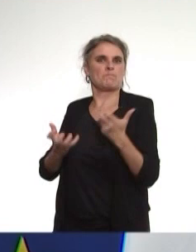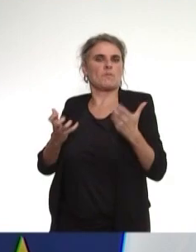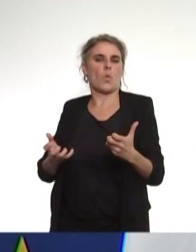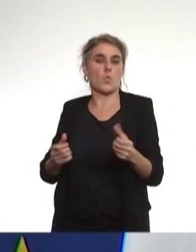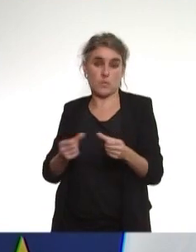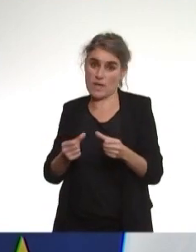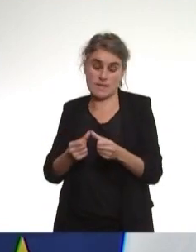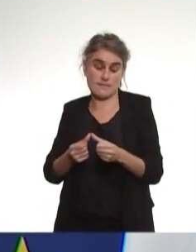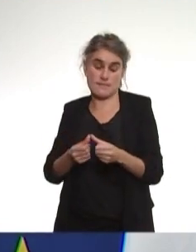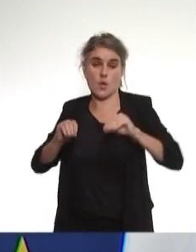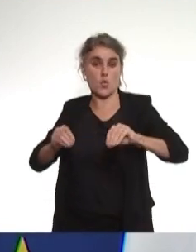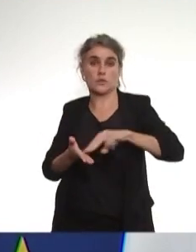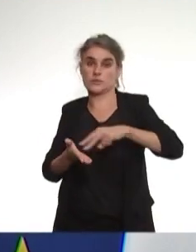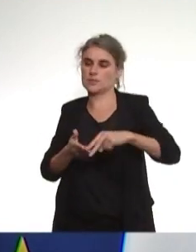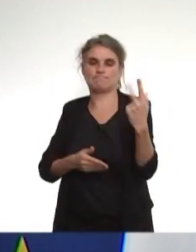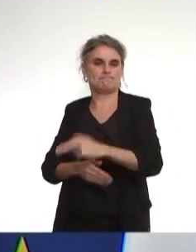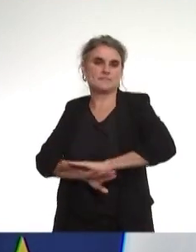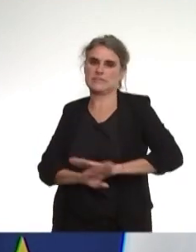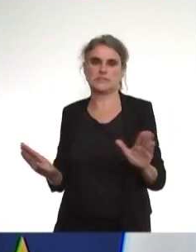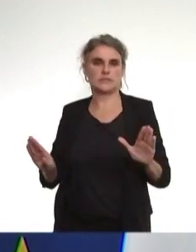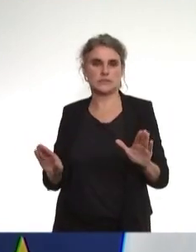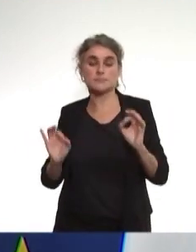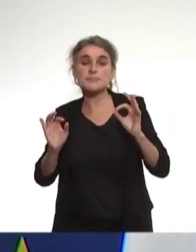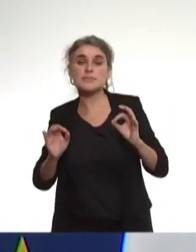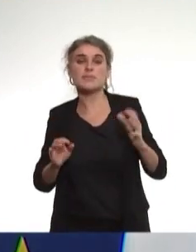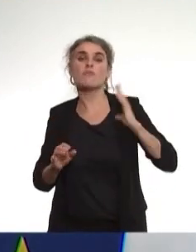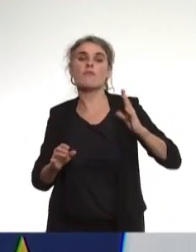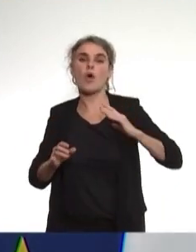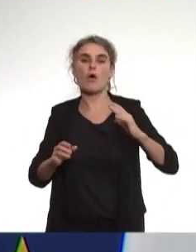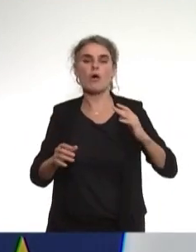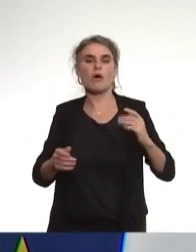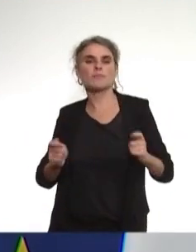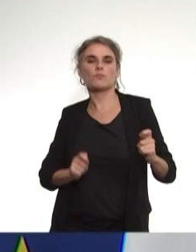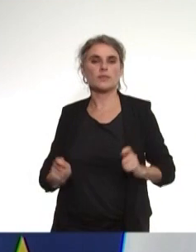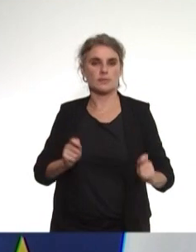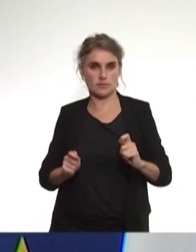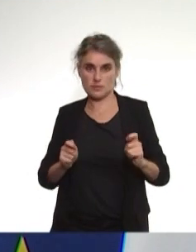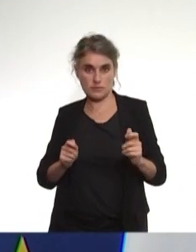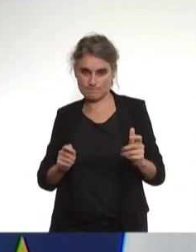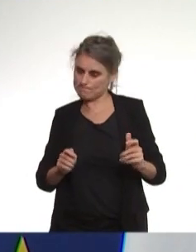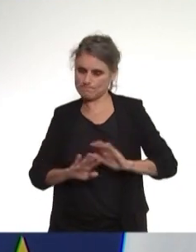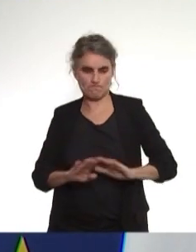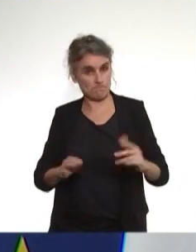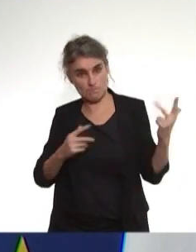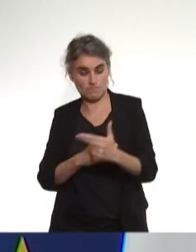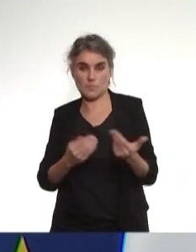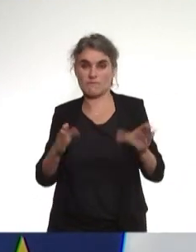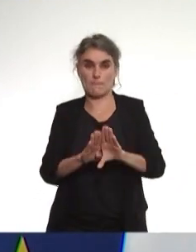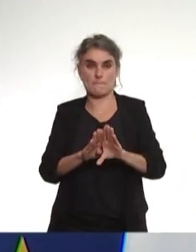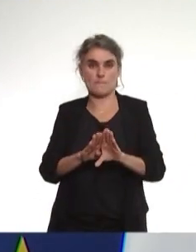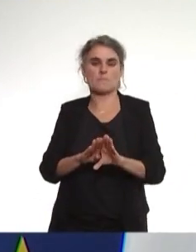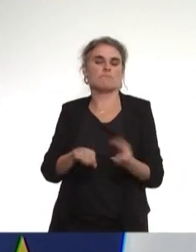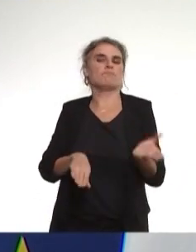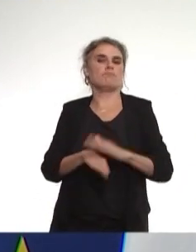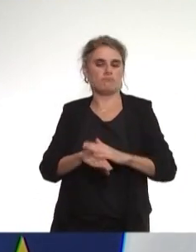interdit les fans de salsa de la même manière qu'eux ils avaient fermé les discothèques quand il avait enregistré les premiers groupes de cas et ont ainsi pu être pleinement